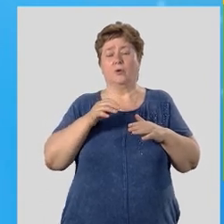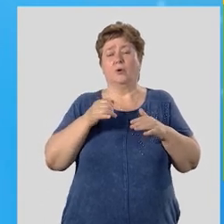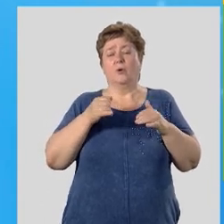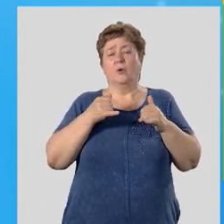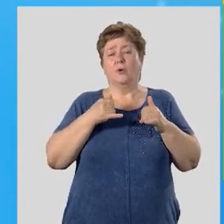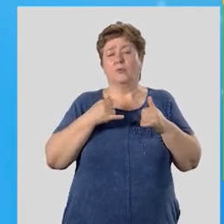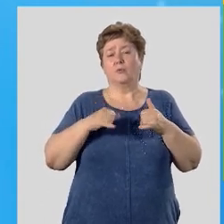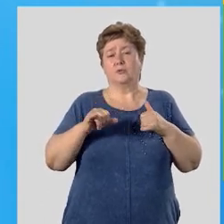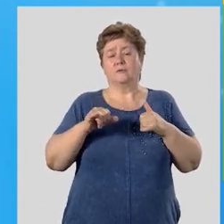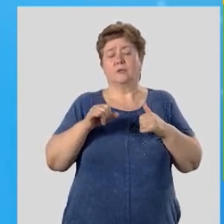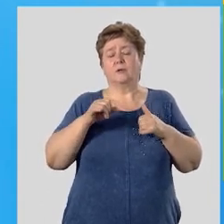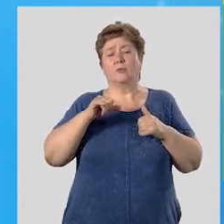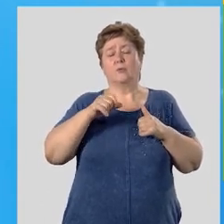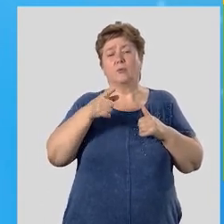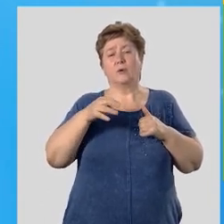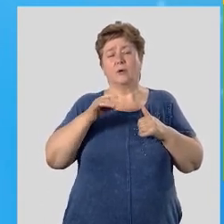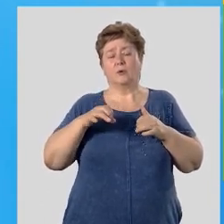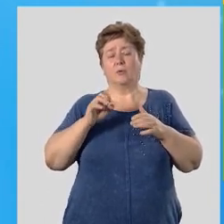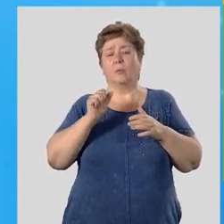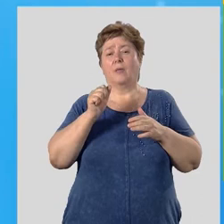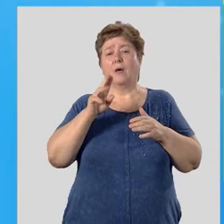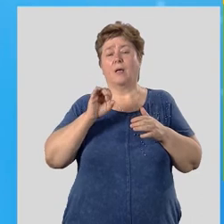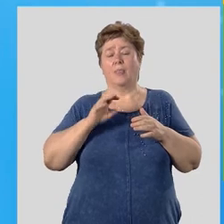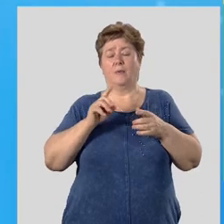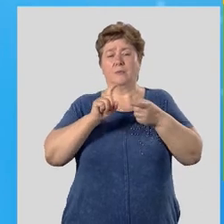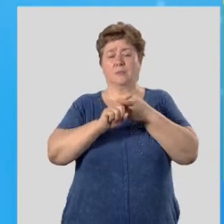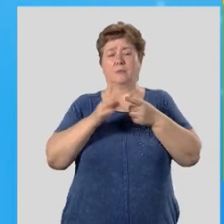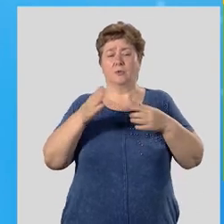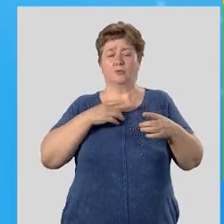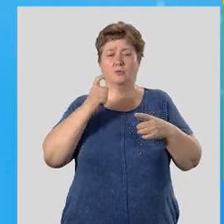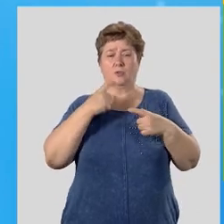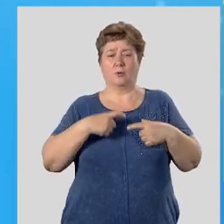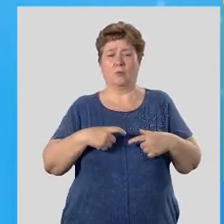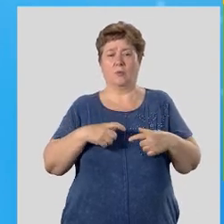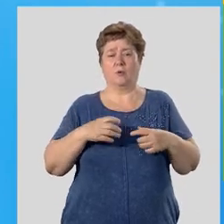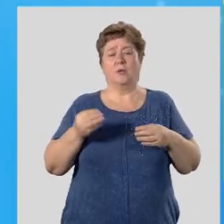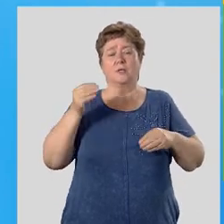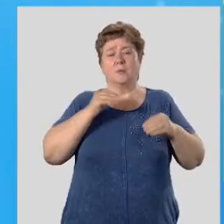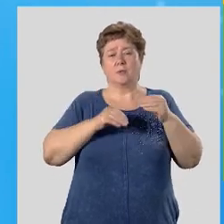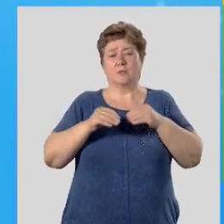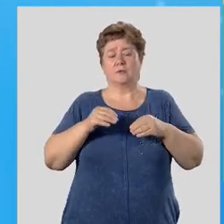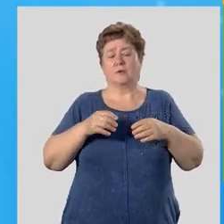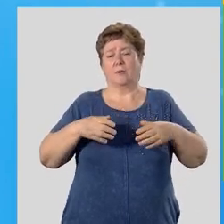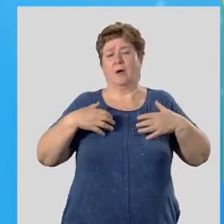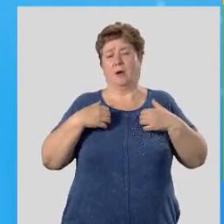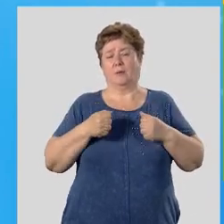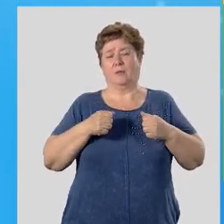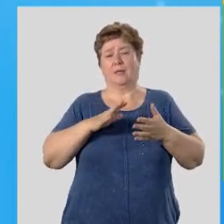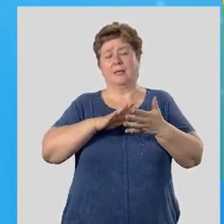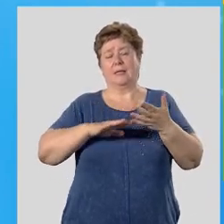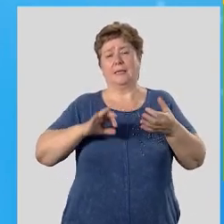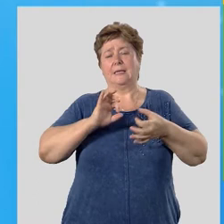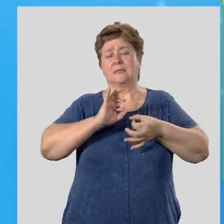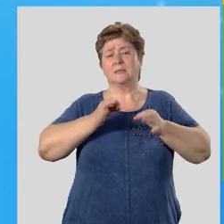Уникальная способность атомов углерода соединяться между собой с образованием прочных и